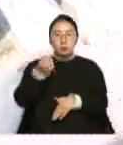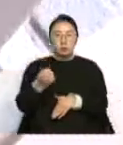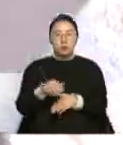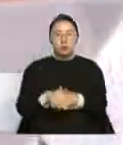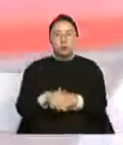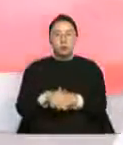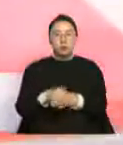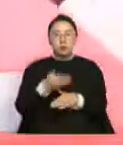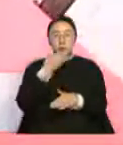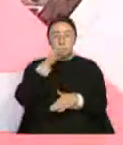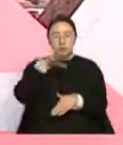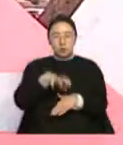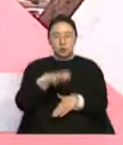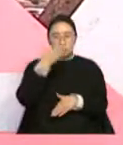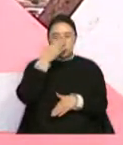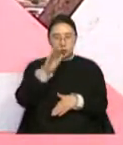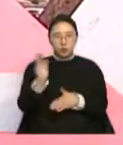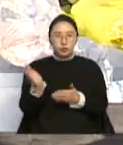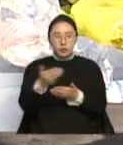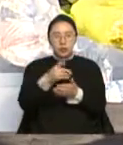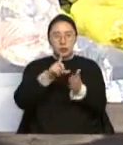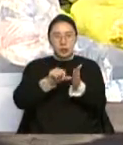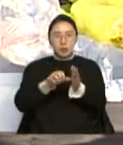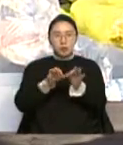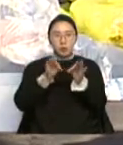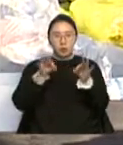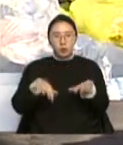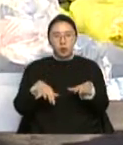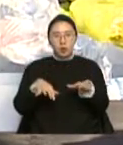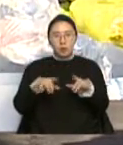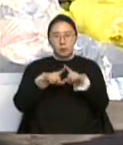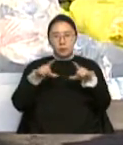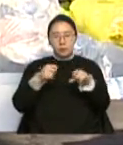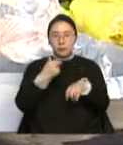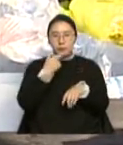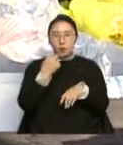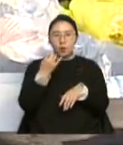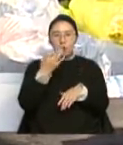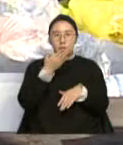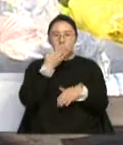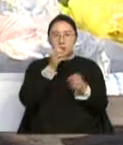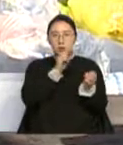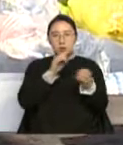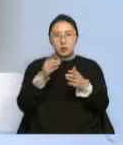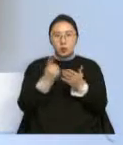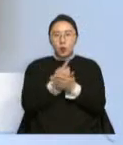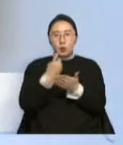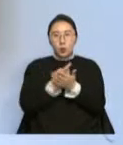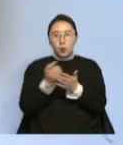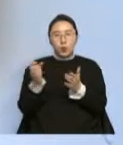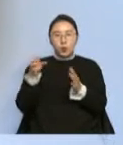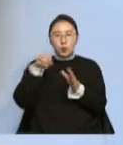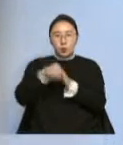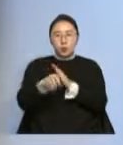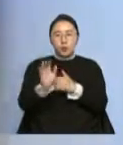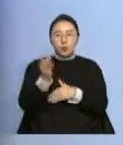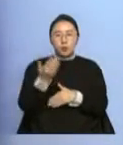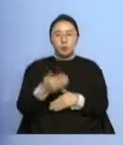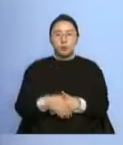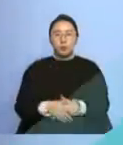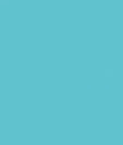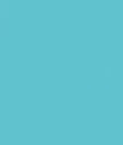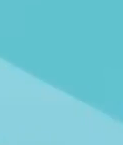소형 음식점 에선 무상수거 기간 동안 납부 필 증 없이 기존 음식물 쓰레기 전용 수거 용기에 배출하면